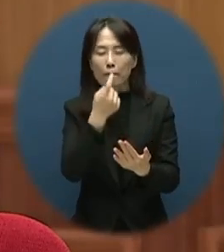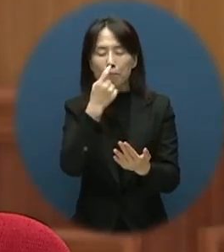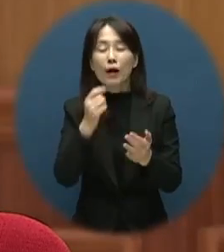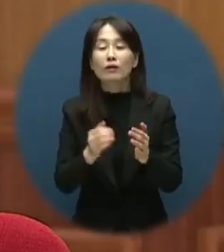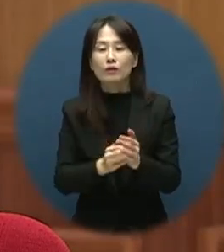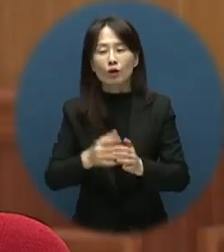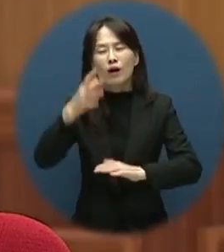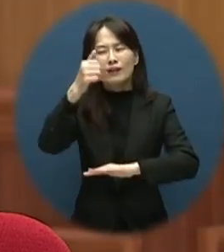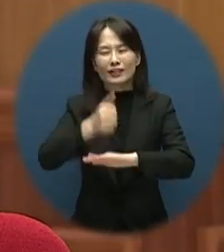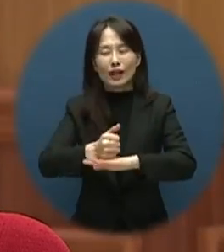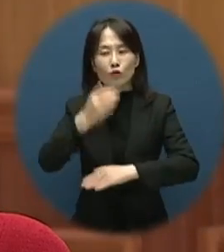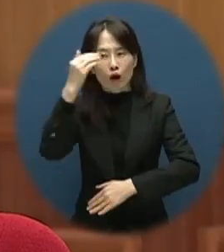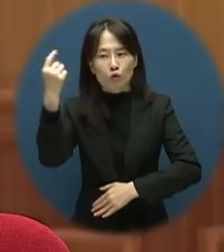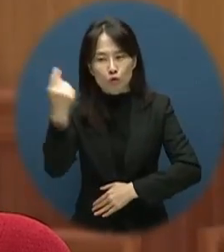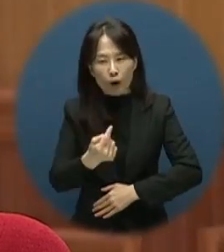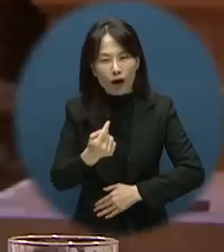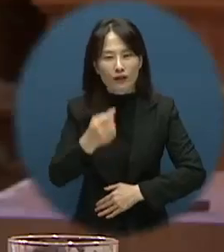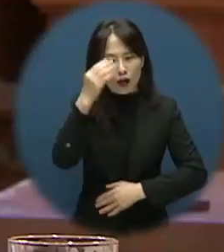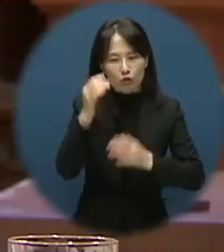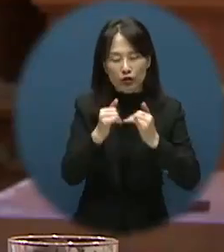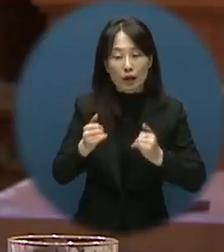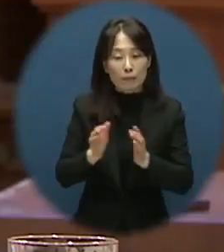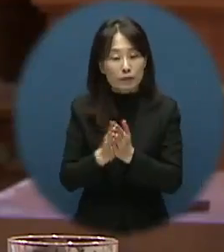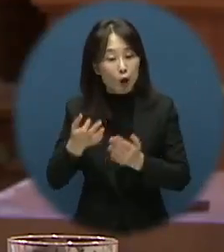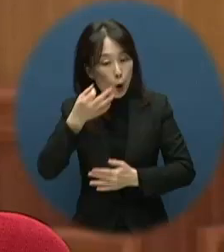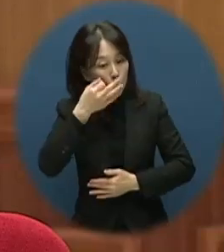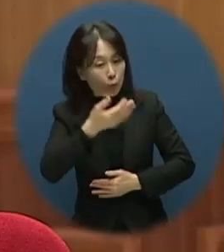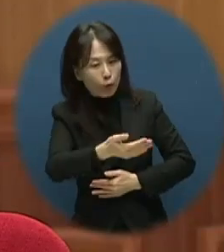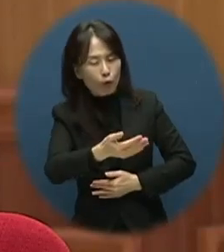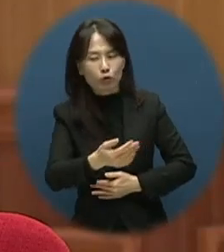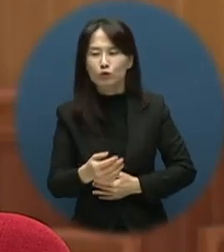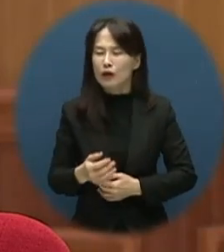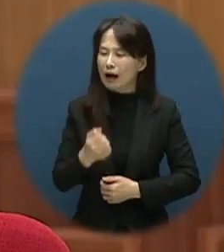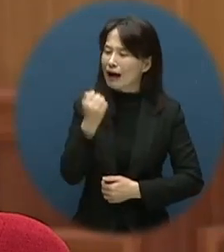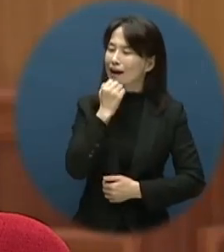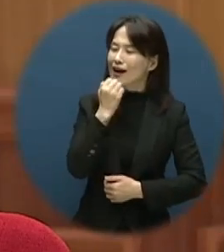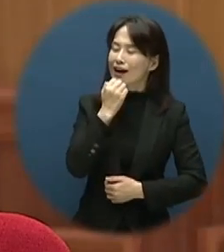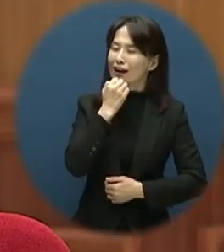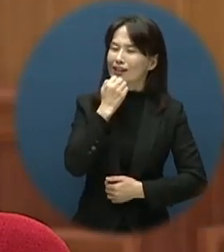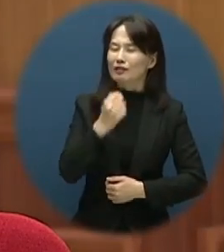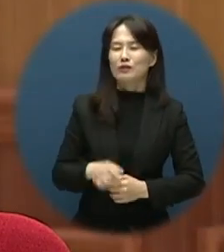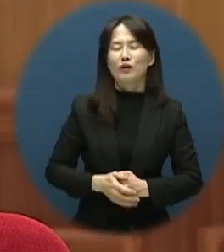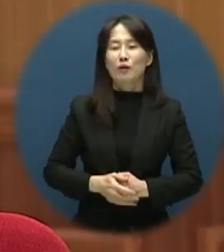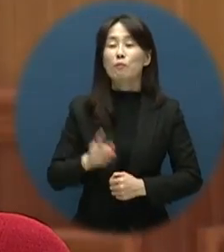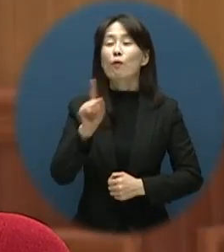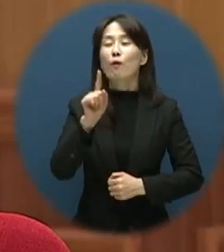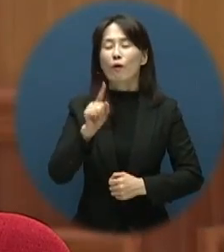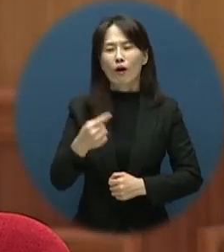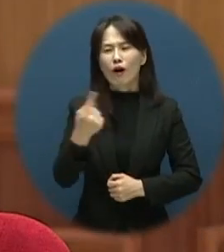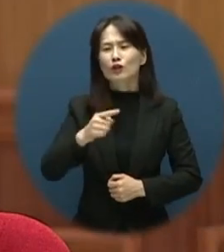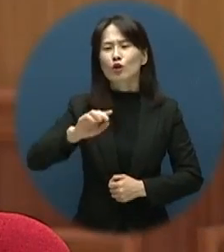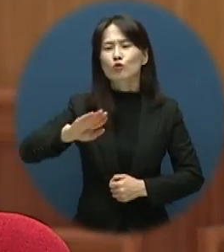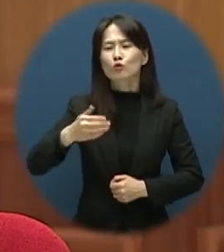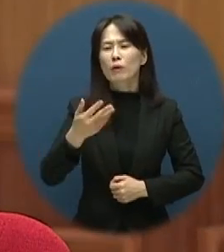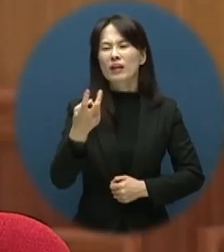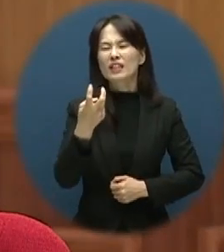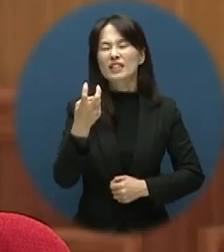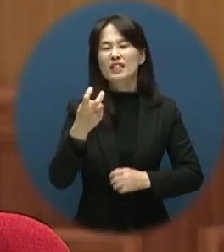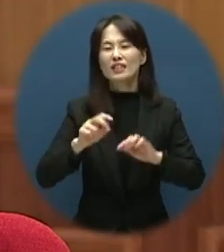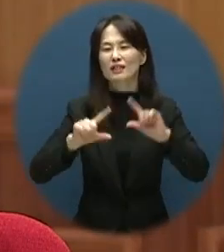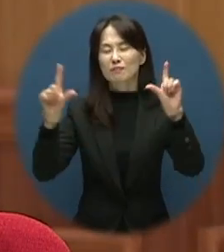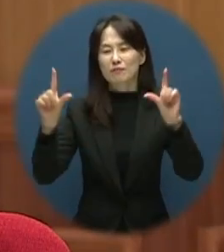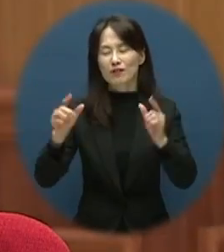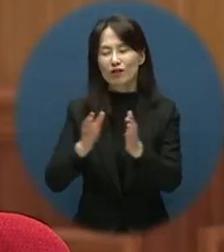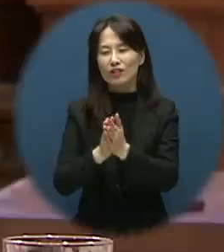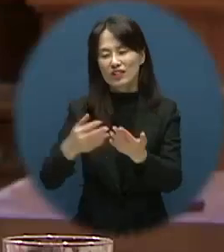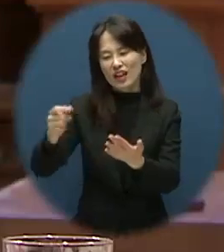책자 보여주니까 네. 한국 사람한테 네. 다 웃더라고. 왜요? 거기 나오는 책 보니까 1920년대